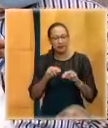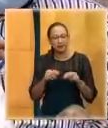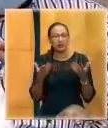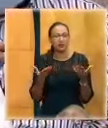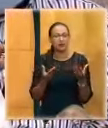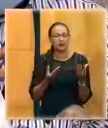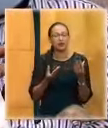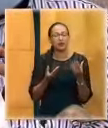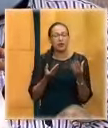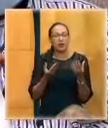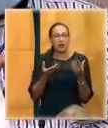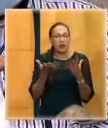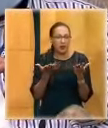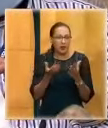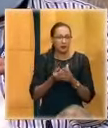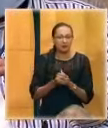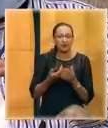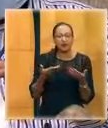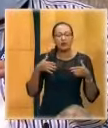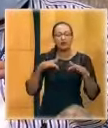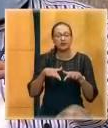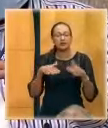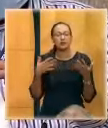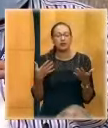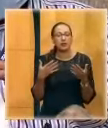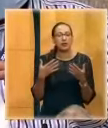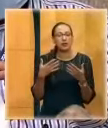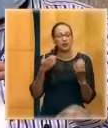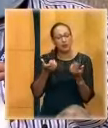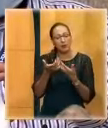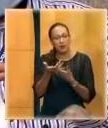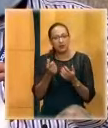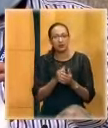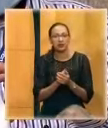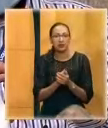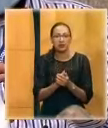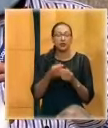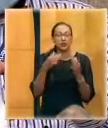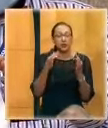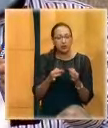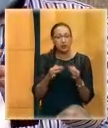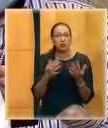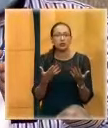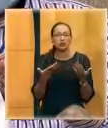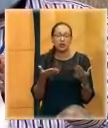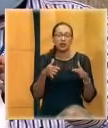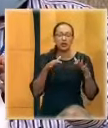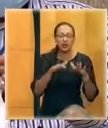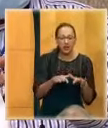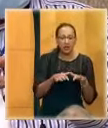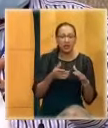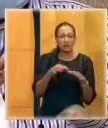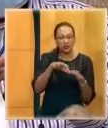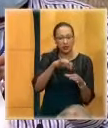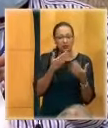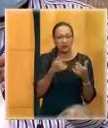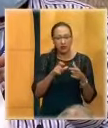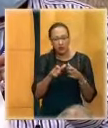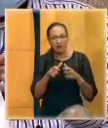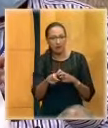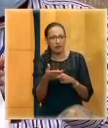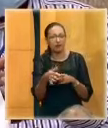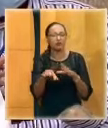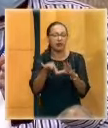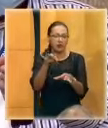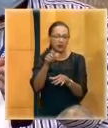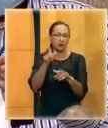l'Assemblée de Martinique élit son président lors de la réunion de droit qui suit chaque renouvellement. Pour